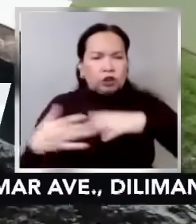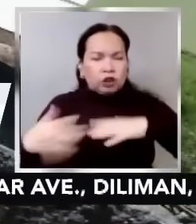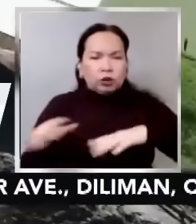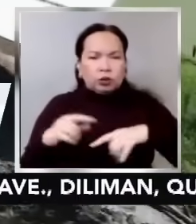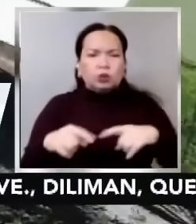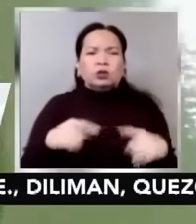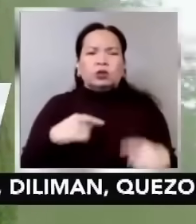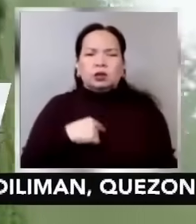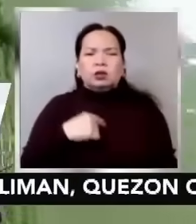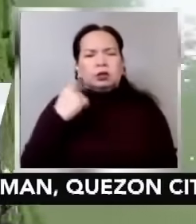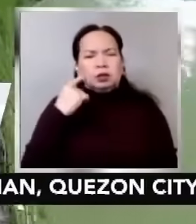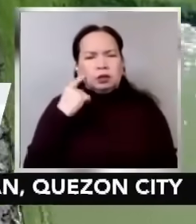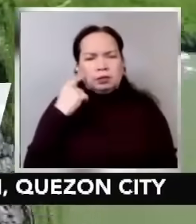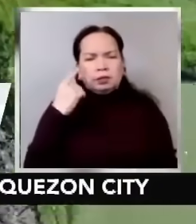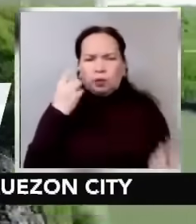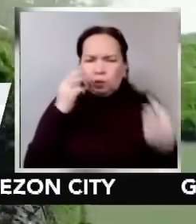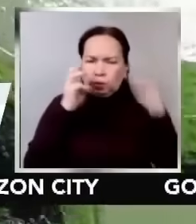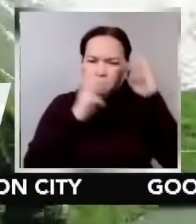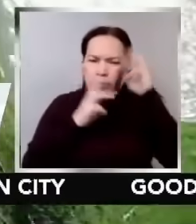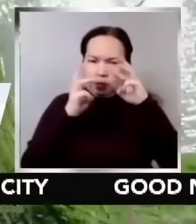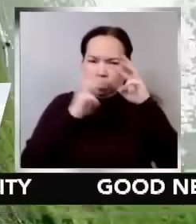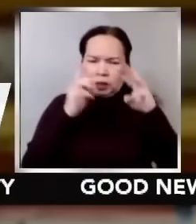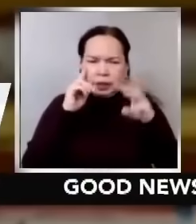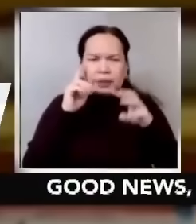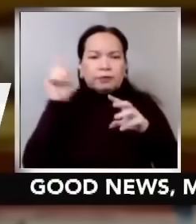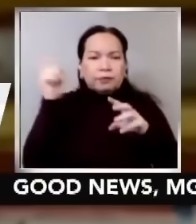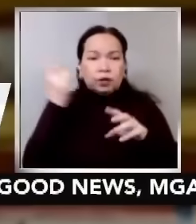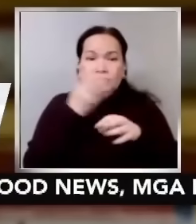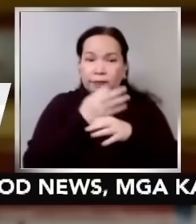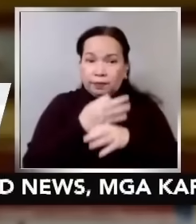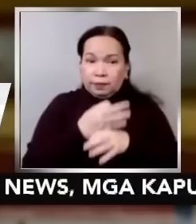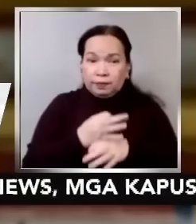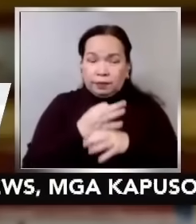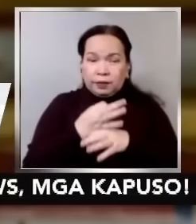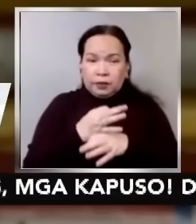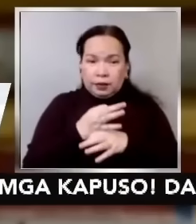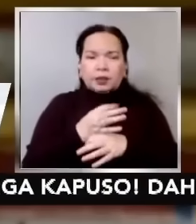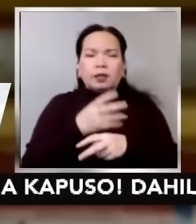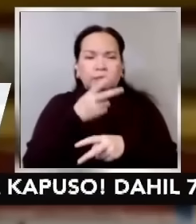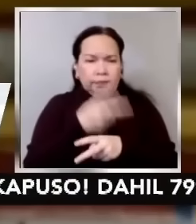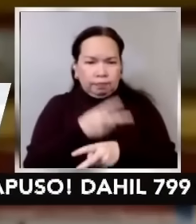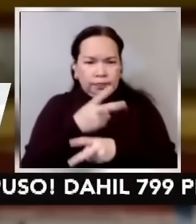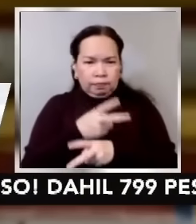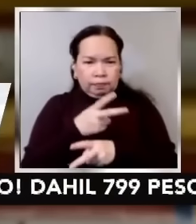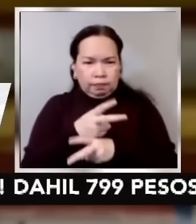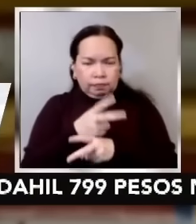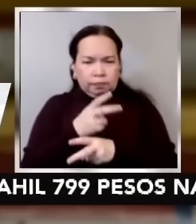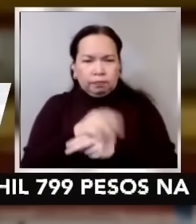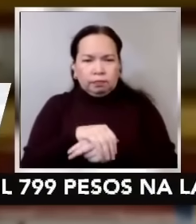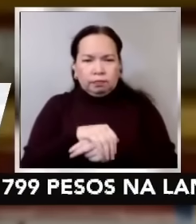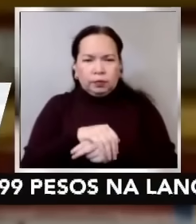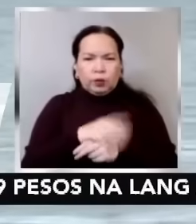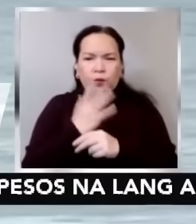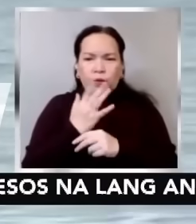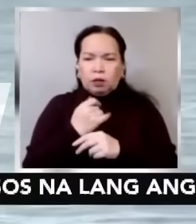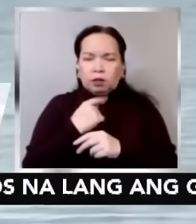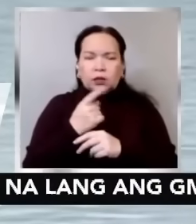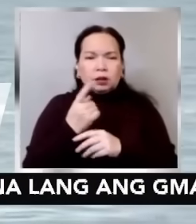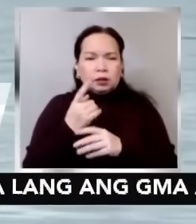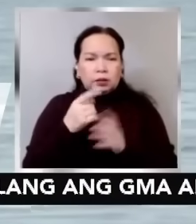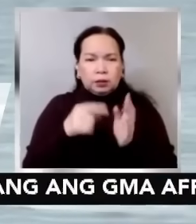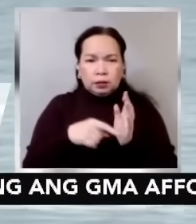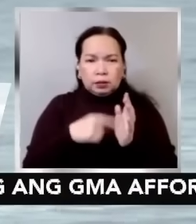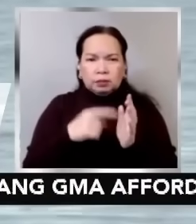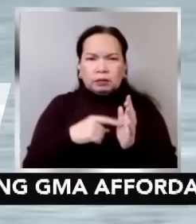Kaya yun ang ating binabalikan at aayusin at babantayan. Kasi kuminsan kailangan huwag uubusin yung